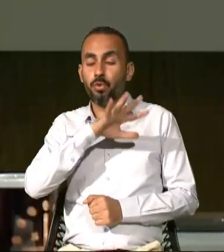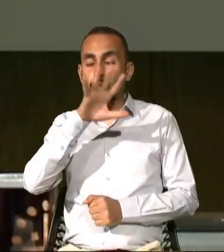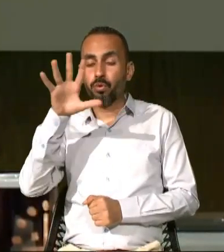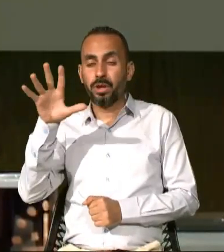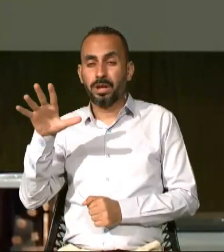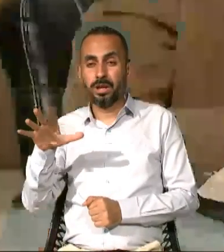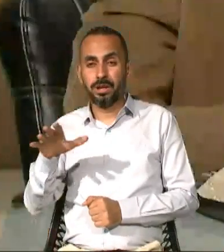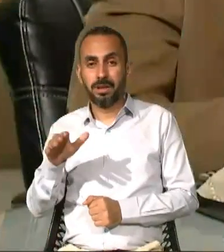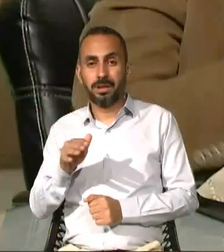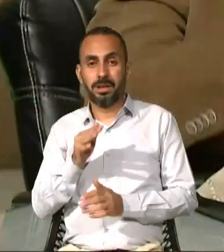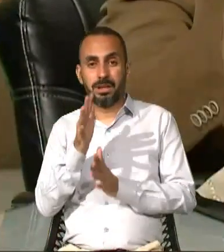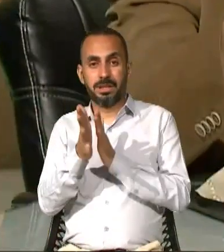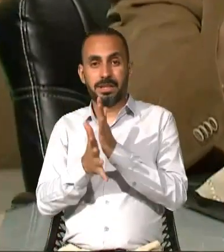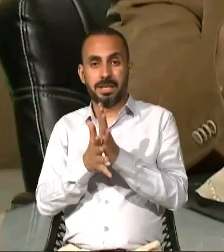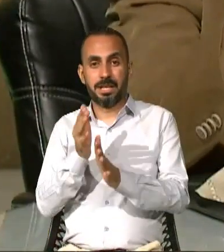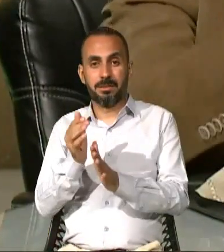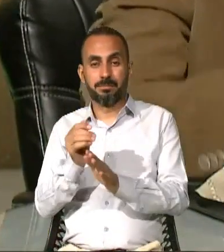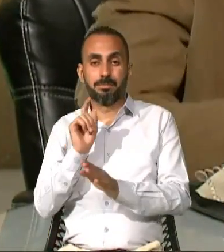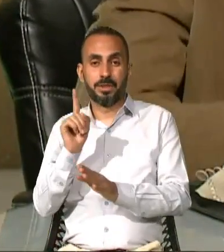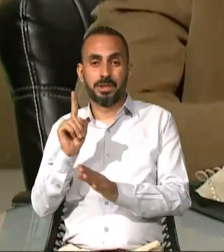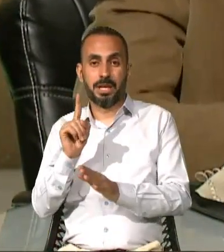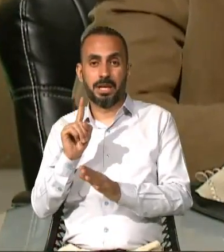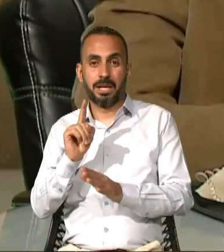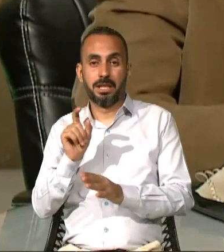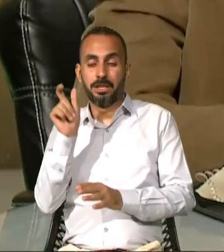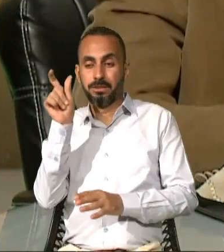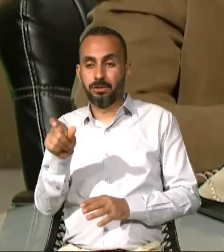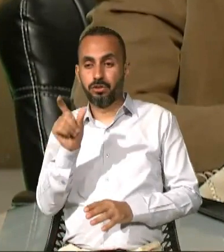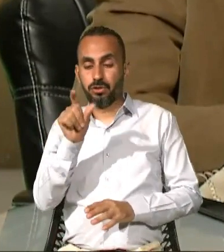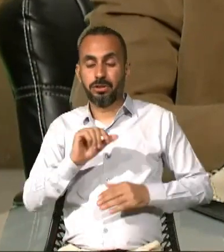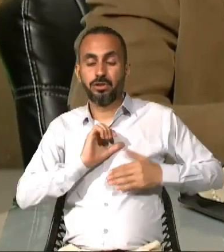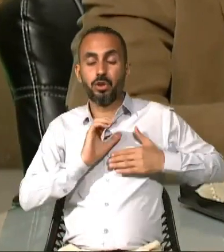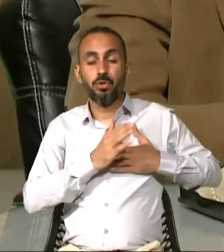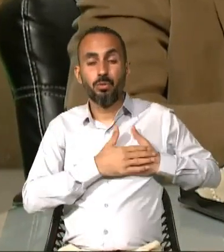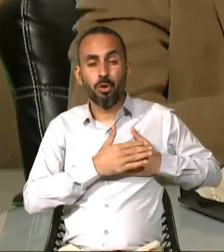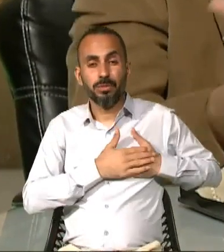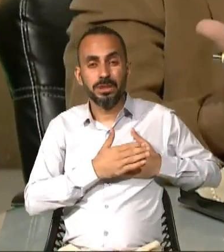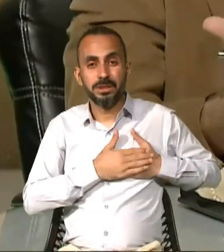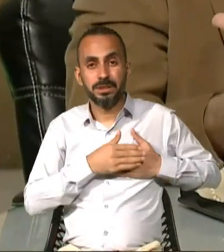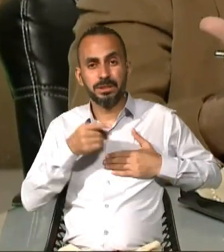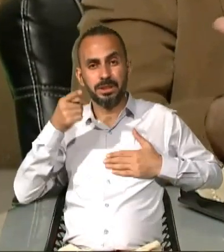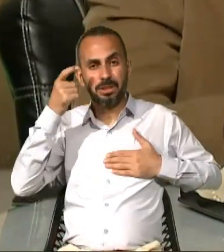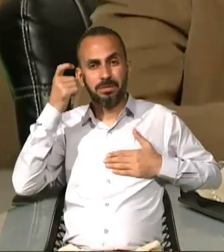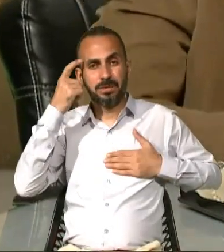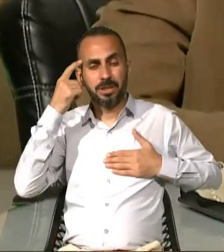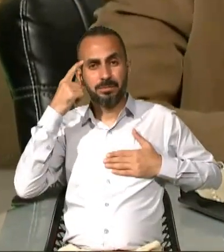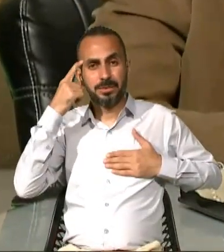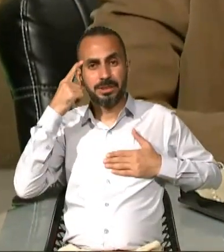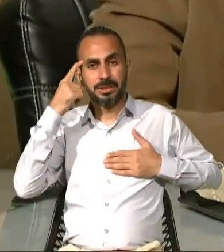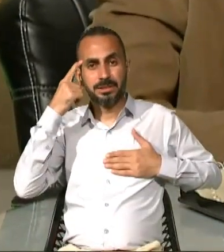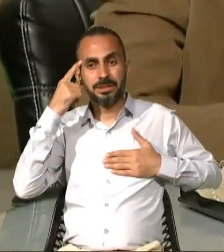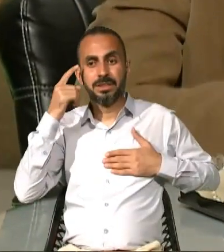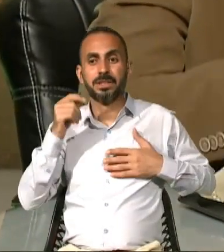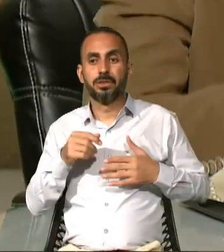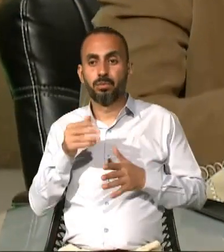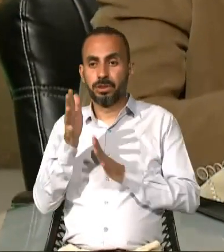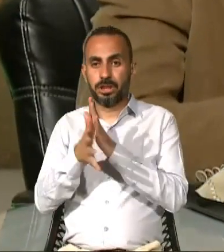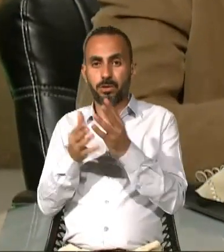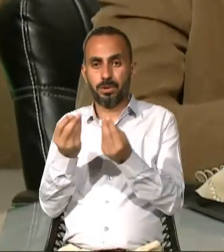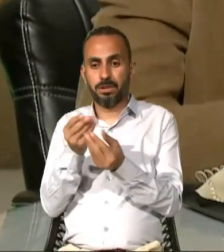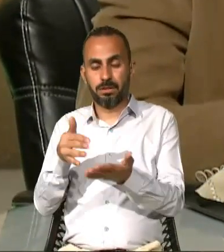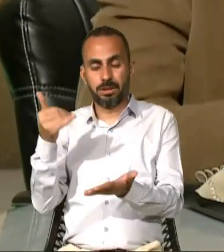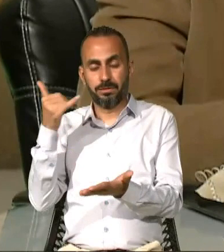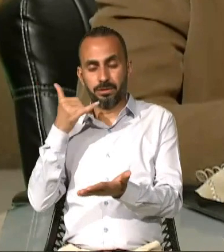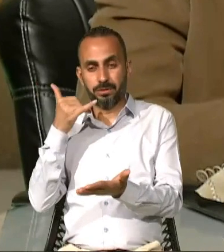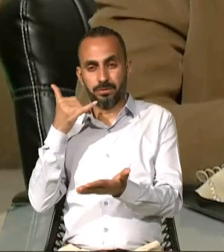القديسين اللي فاهمين للأمانة اللي اتكلموا معانا واللي ما جالهمش فرصة ان هم يتكلموا معانا انه زي ما